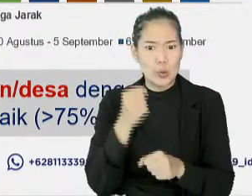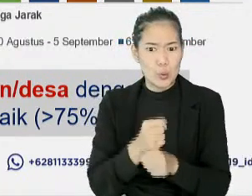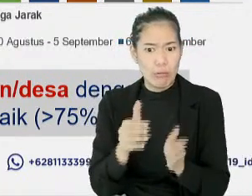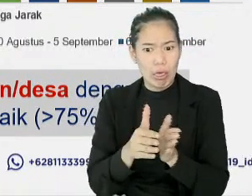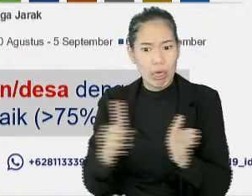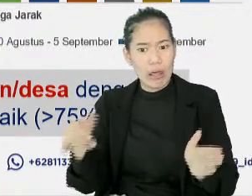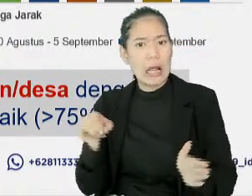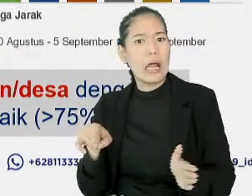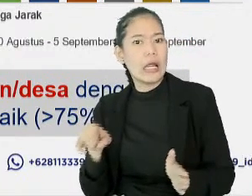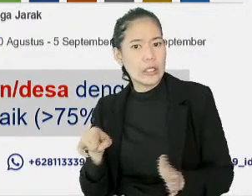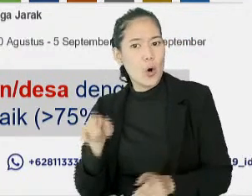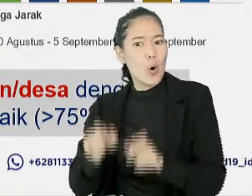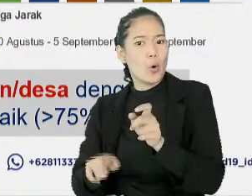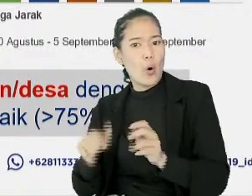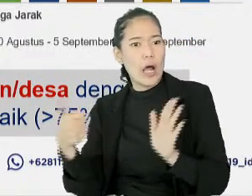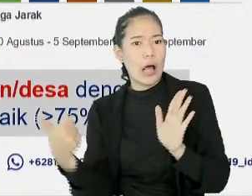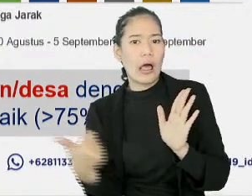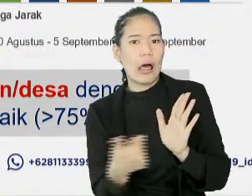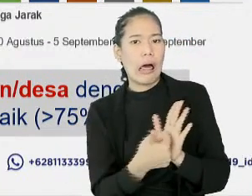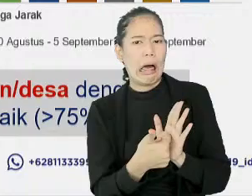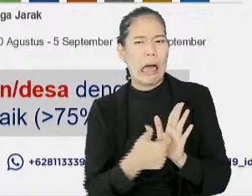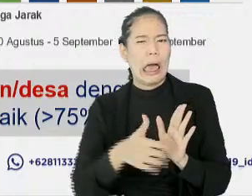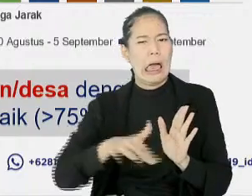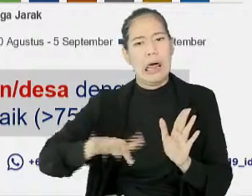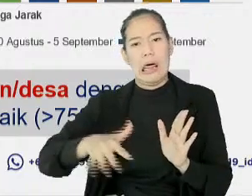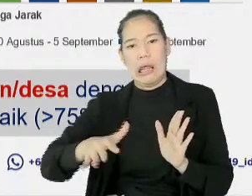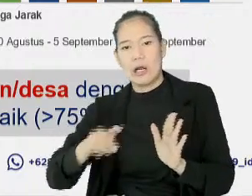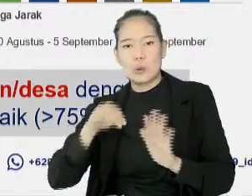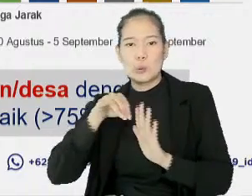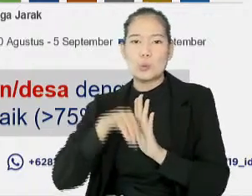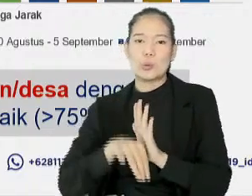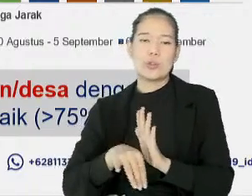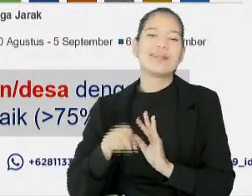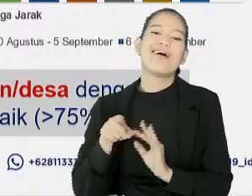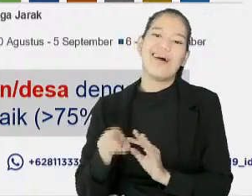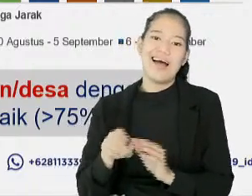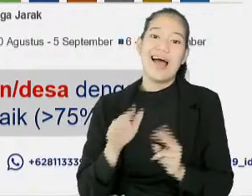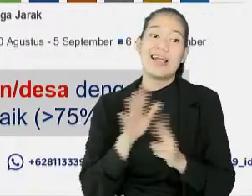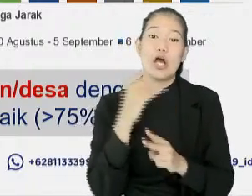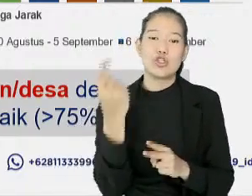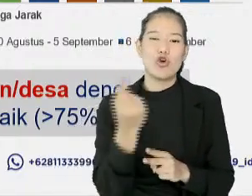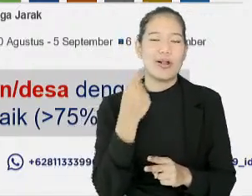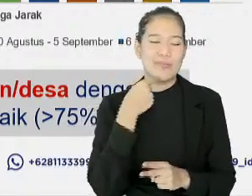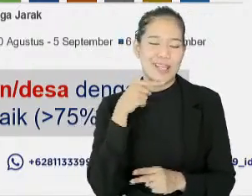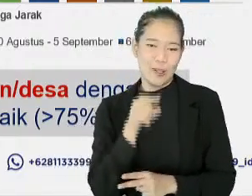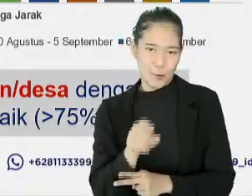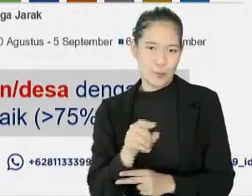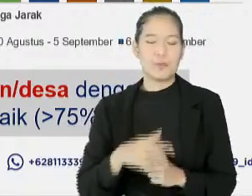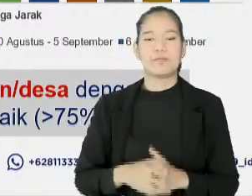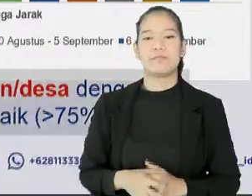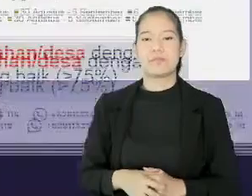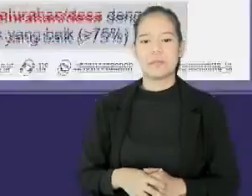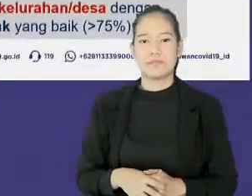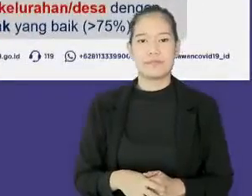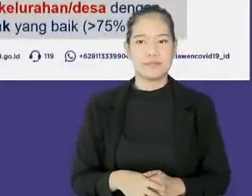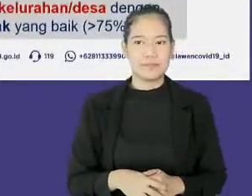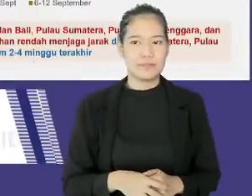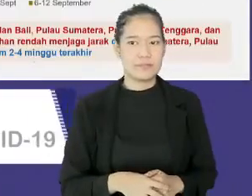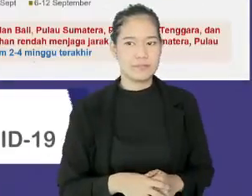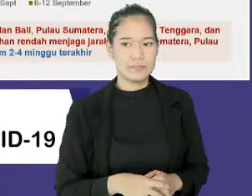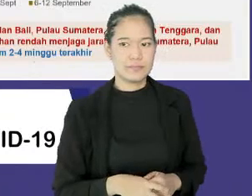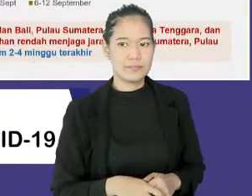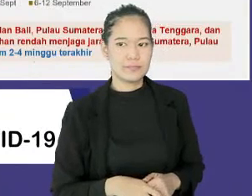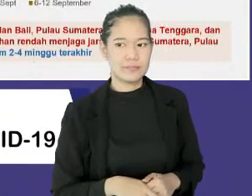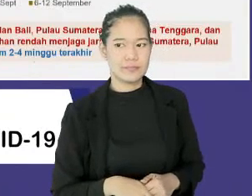ada tren kepatuhan yang malah turun di banyak wilayah di Indonesia ini secara nasional gambarannya seperti itu dokter Olla